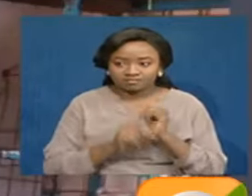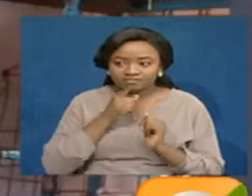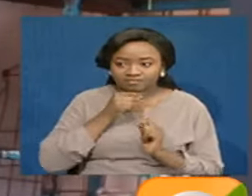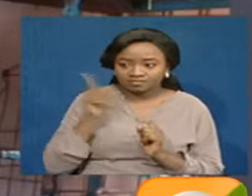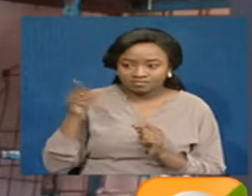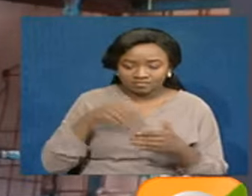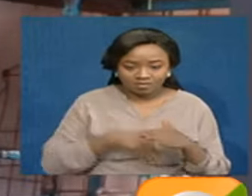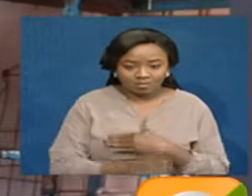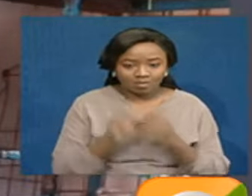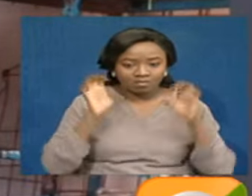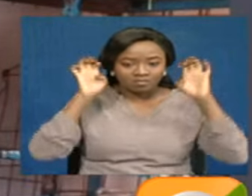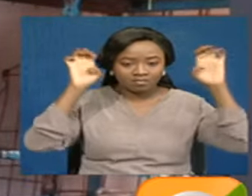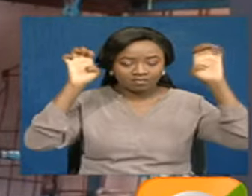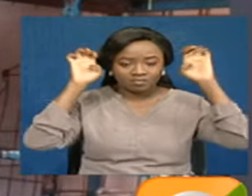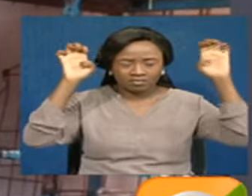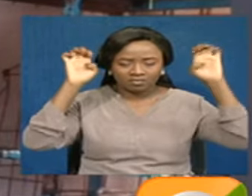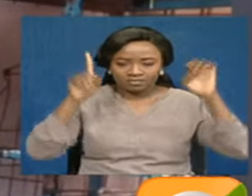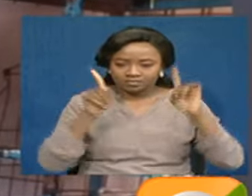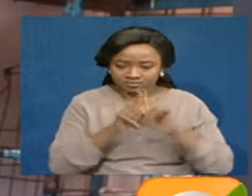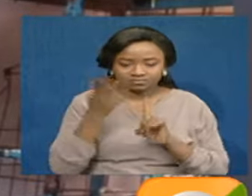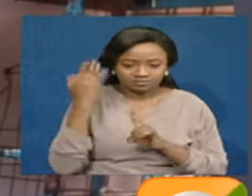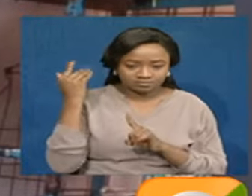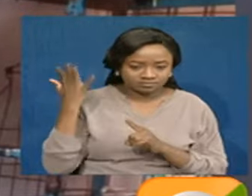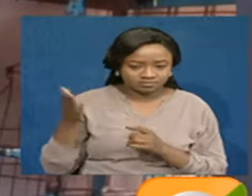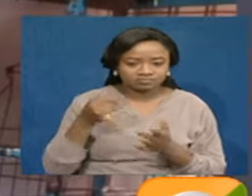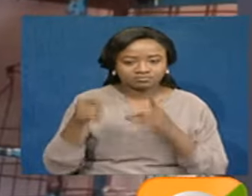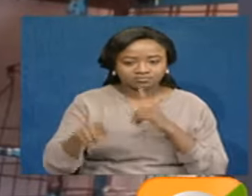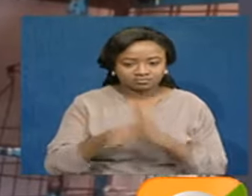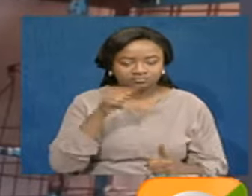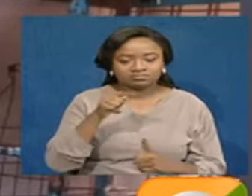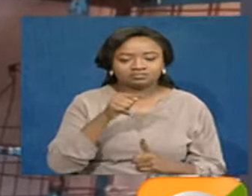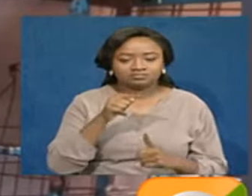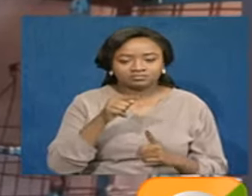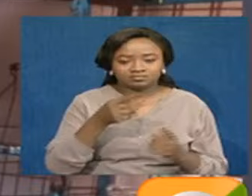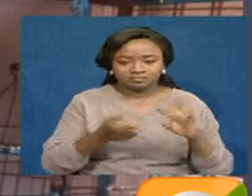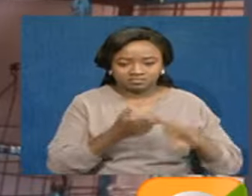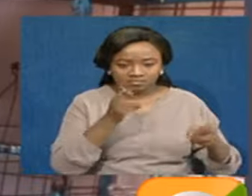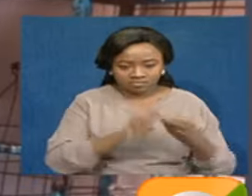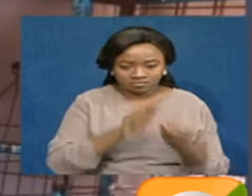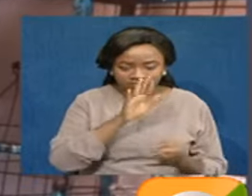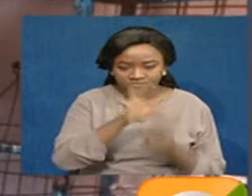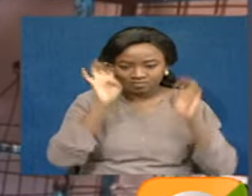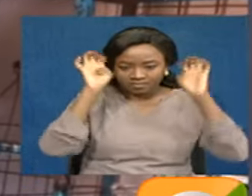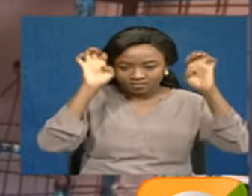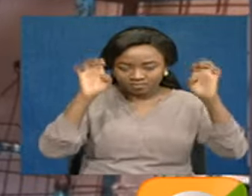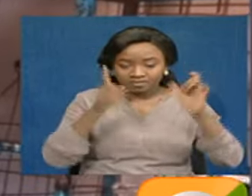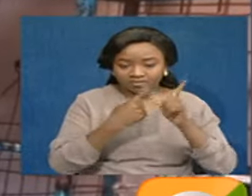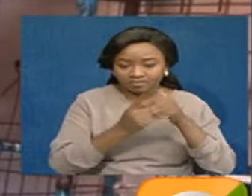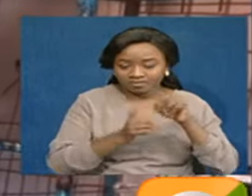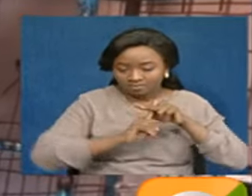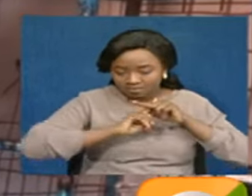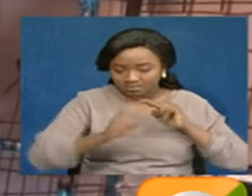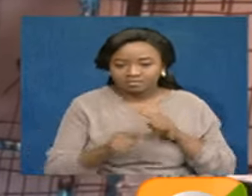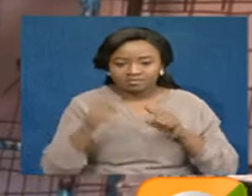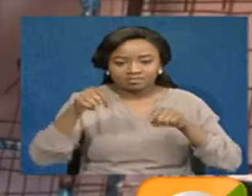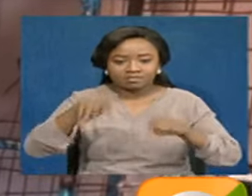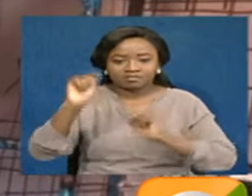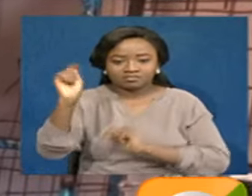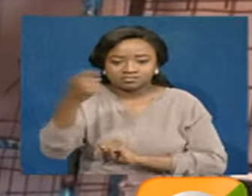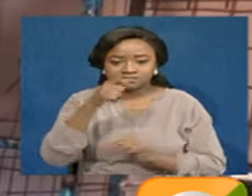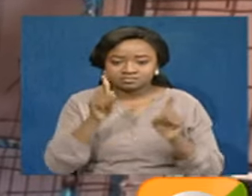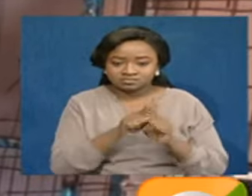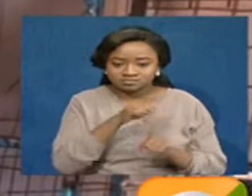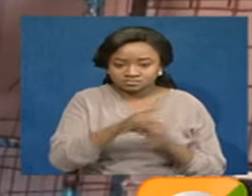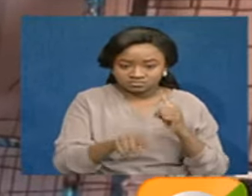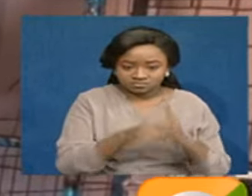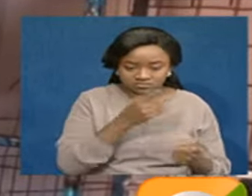wa Ethiopia na amewahi husika na mauaji ya jamaa wake huko Ethiopia kabla ya kutorokea nchini. Anadaiwa kumuua